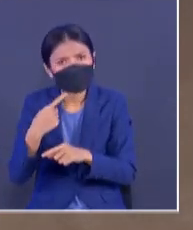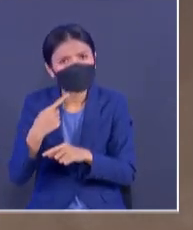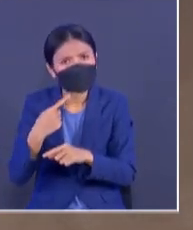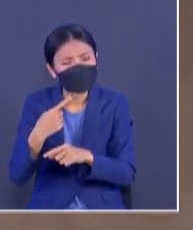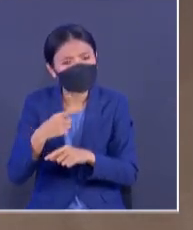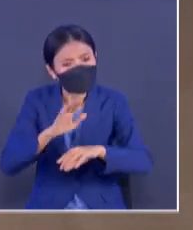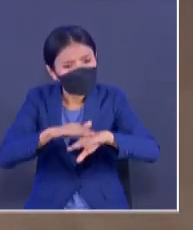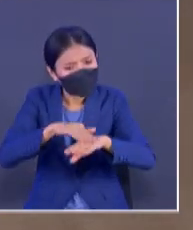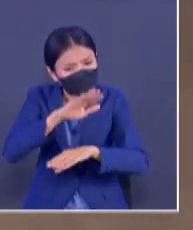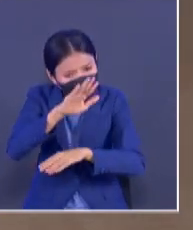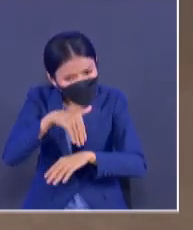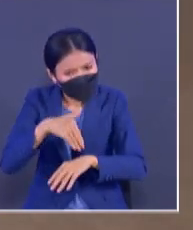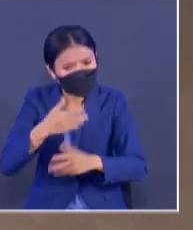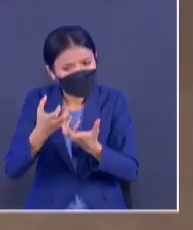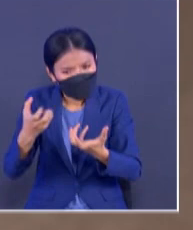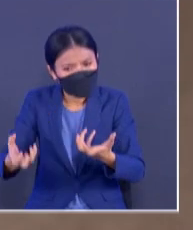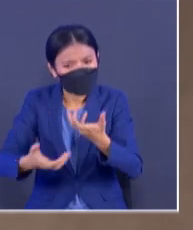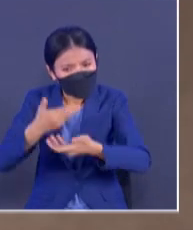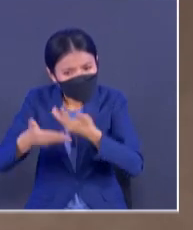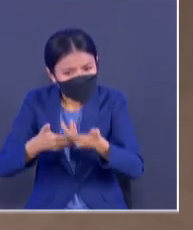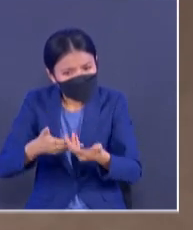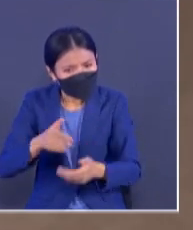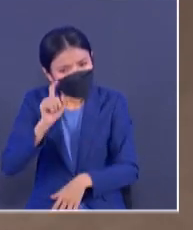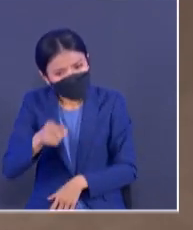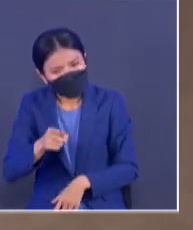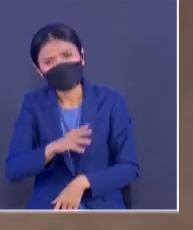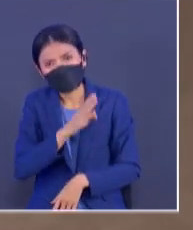นะครับเดี๋ยวจะได้ติดตามกันต่อนะครับตอนนี้อยู่ในขั้นตอนกระบวนการของตำรวจแล้วอ่ะ